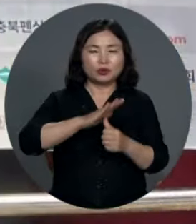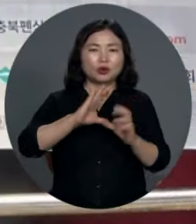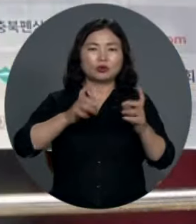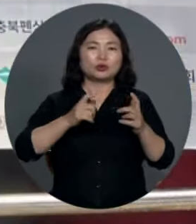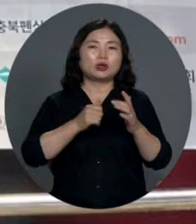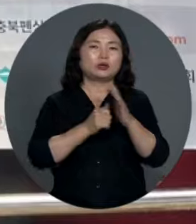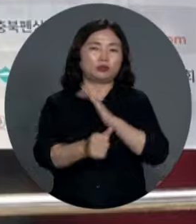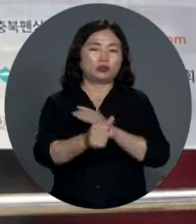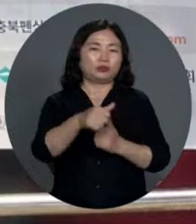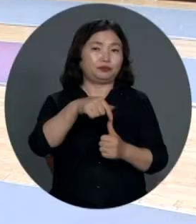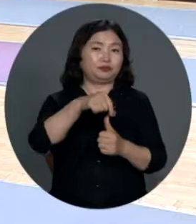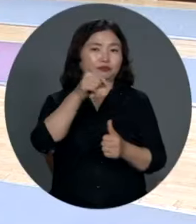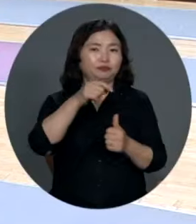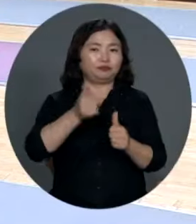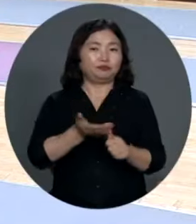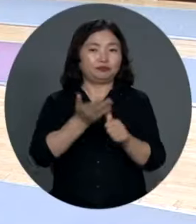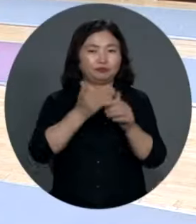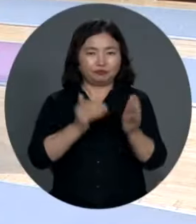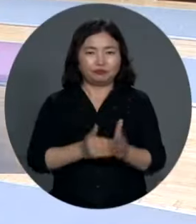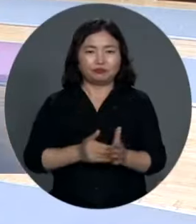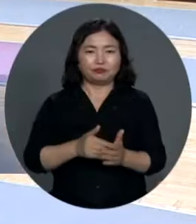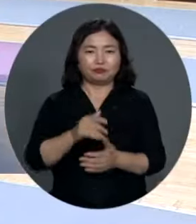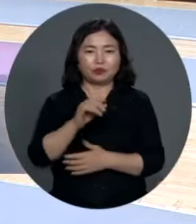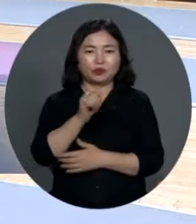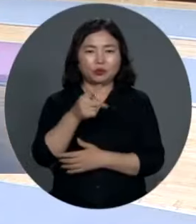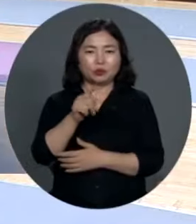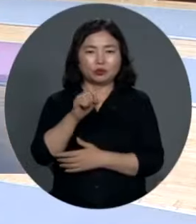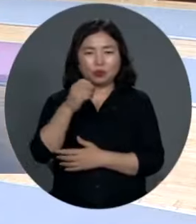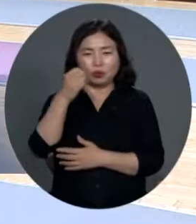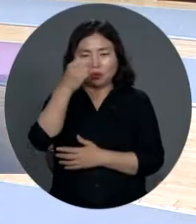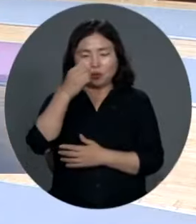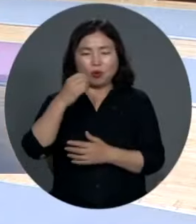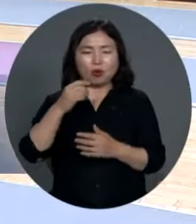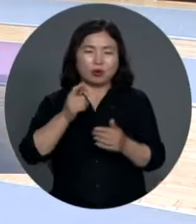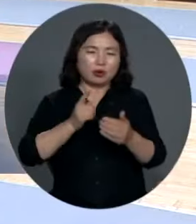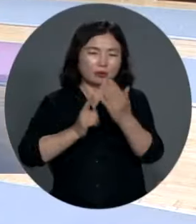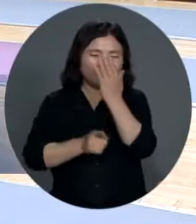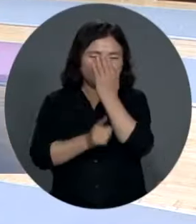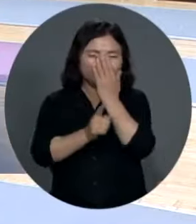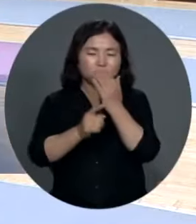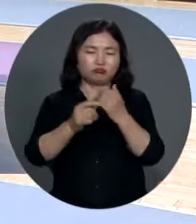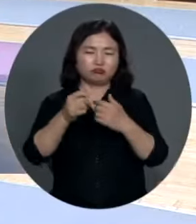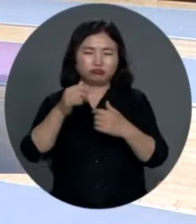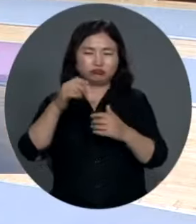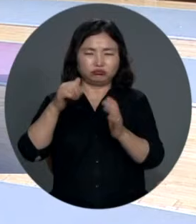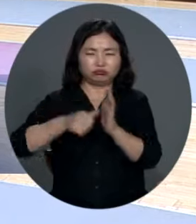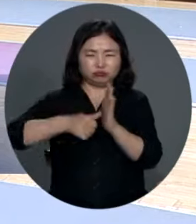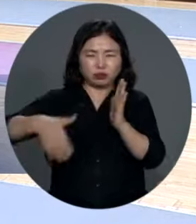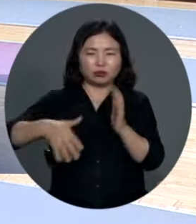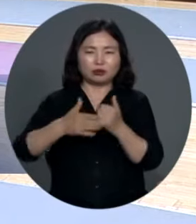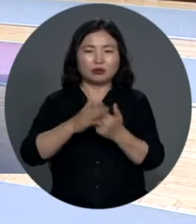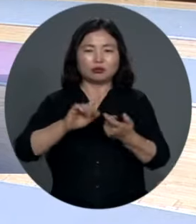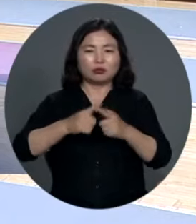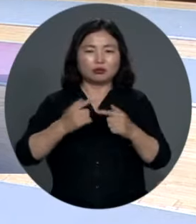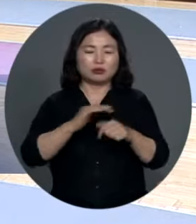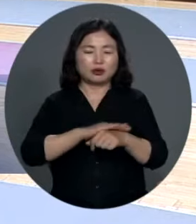국가대표도 배출했습니다. 오성 중고가 엘리트인 만큼 저도